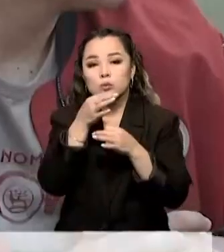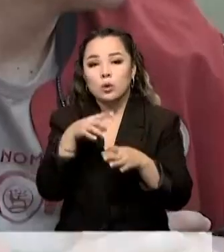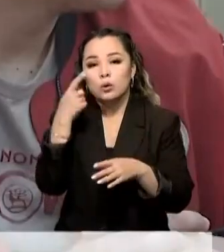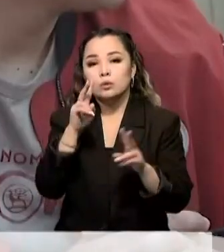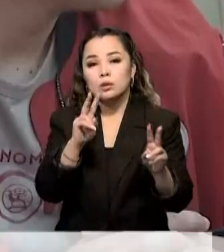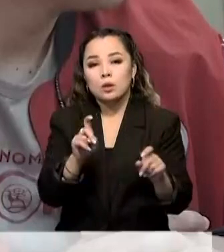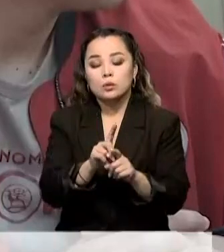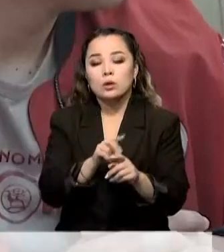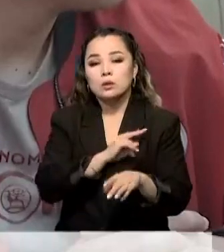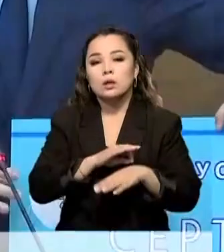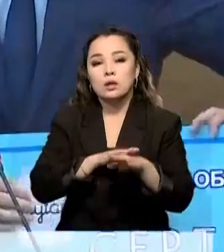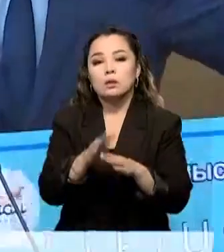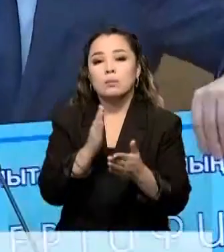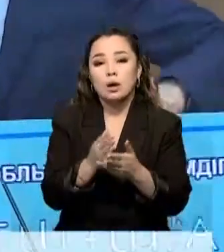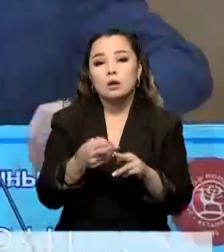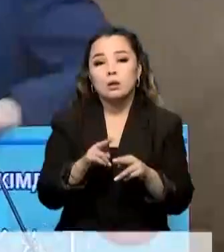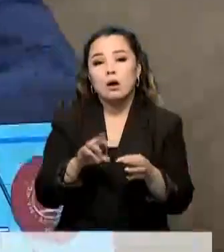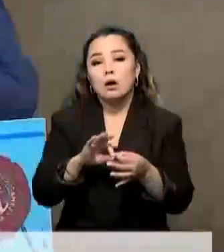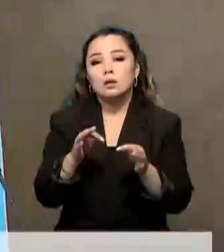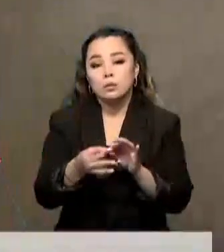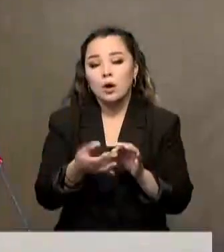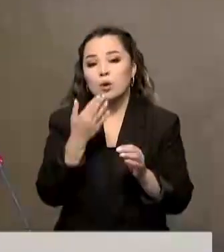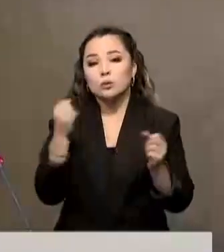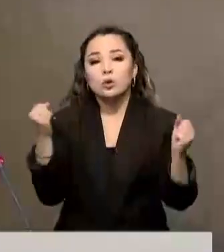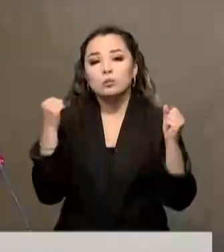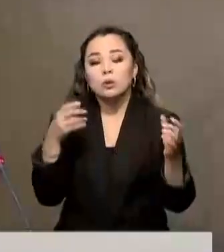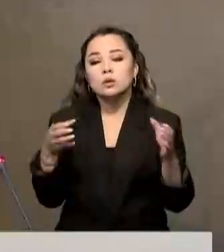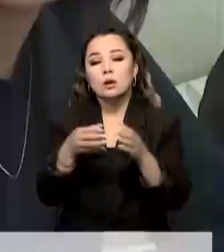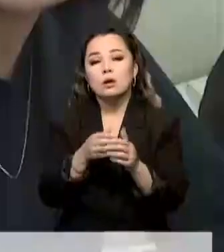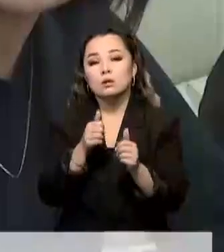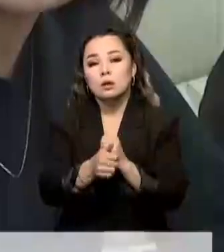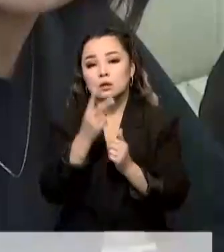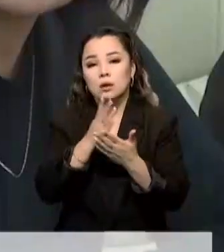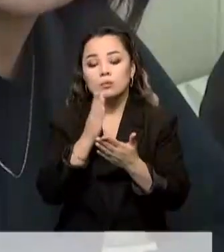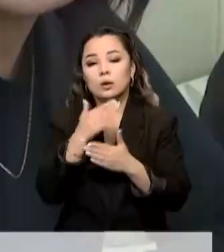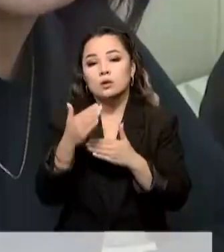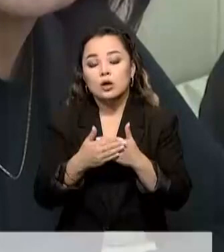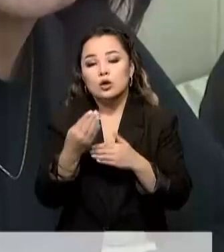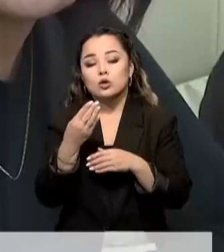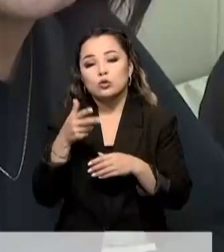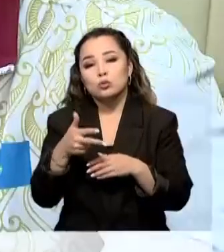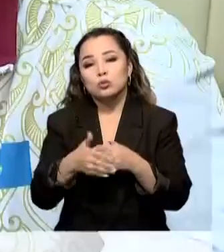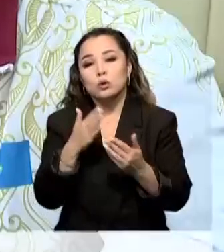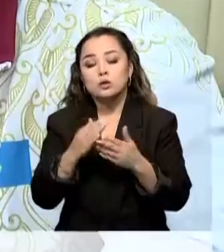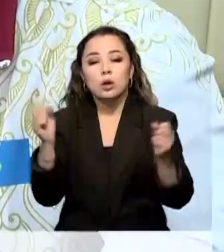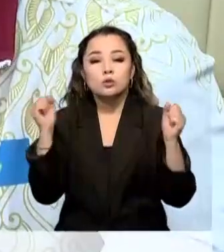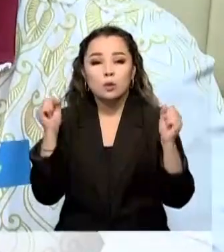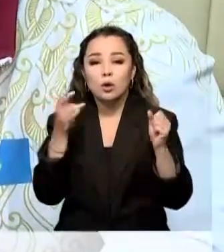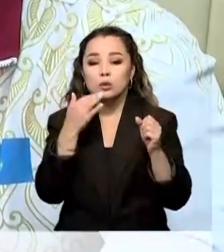түрімен айналысуға бар жағдай жасалған, әсіресе олимпиадалық және ұлттық спортқа басымдық берілген. Таяуда Жаңарқада 3000-ға жуық спортшыға